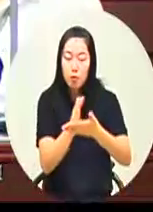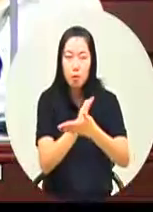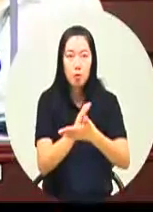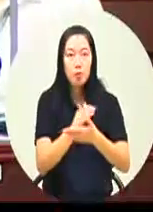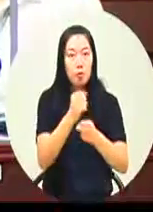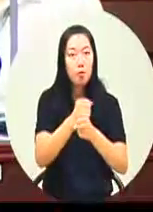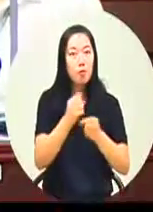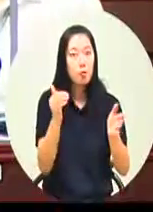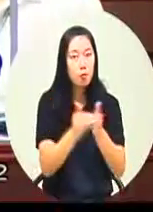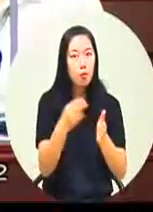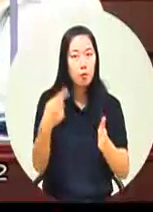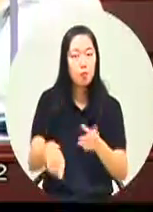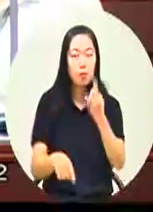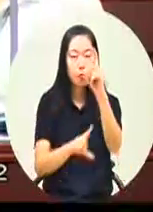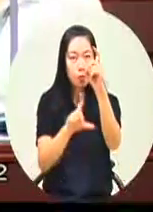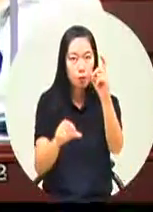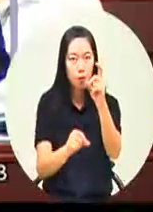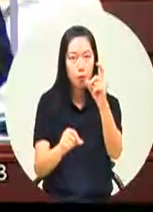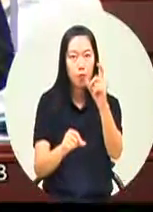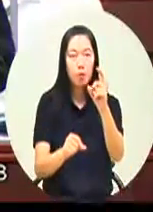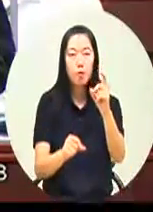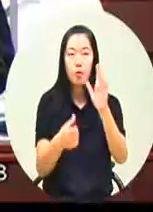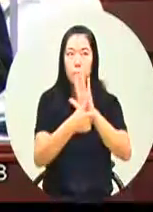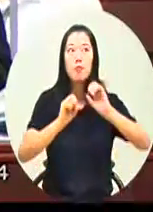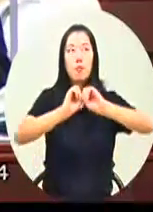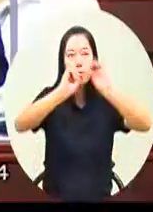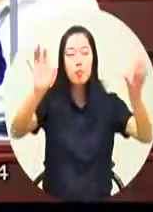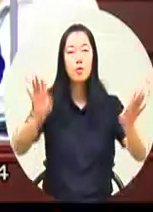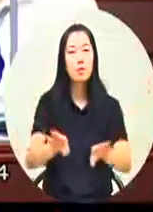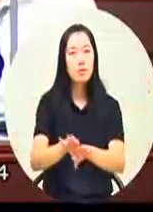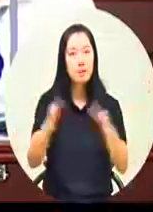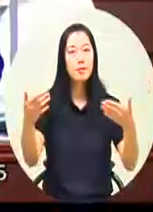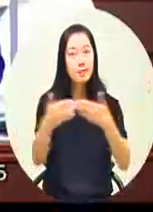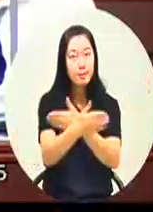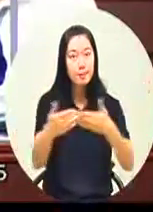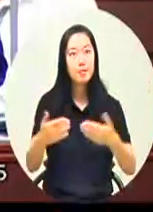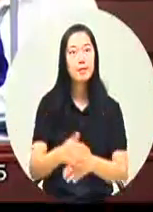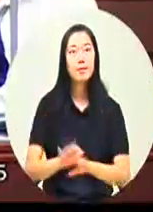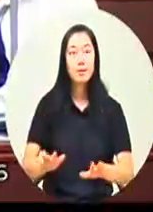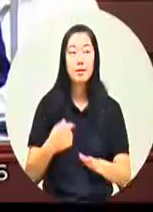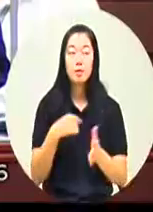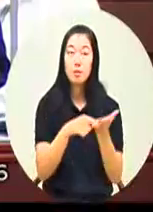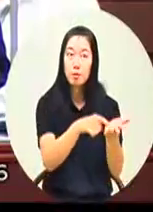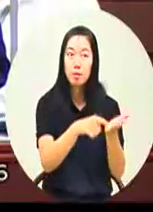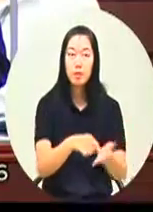一月会正式挂牌，就可以正式营运。那么目前呢，我们也在争取，